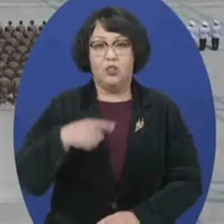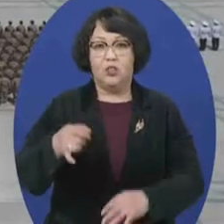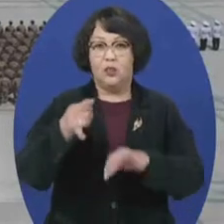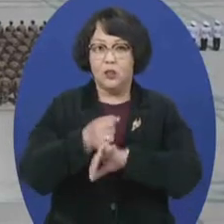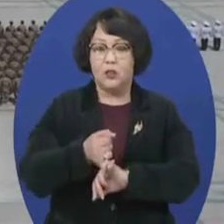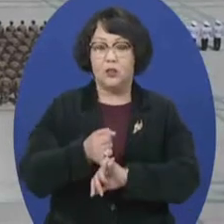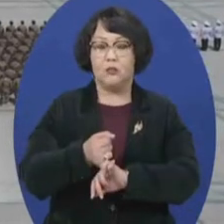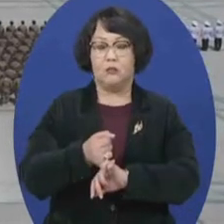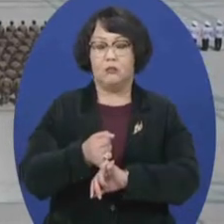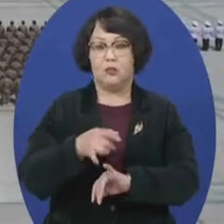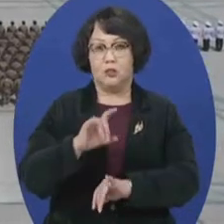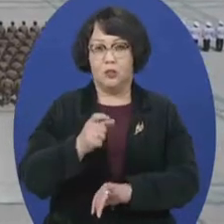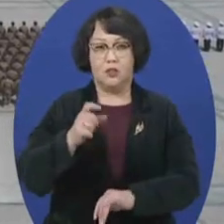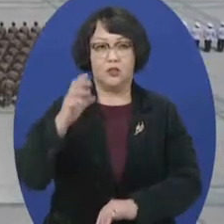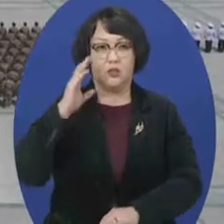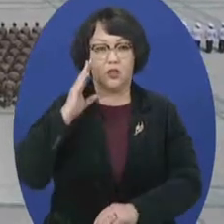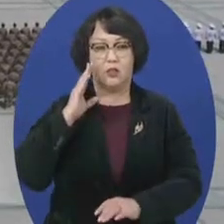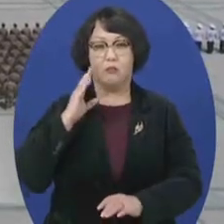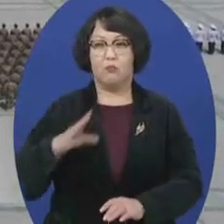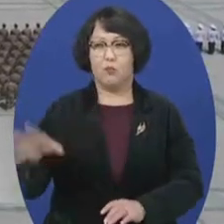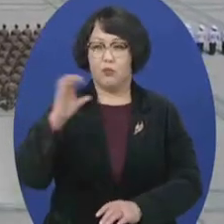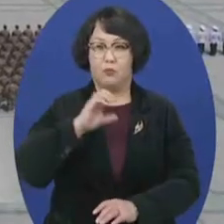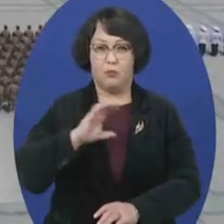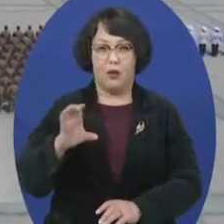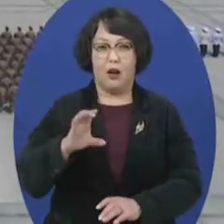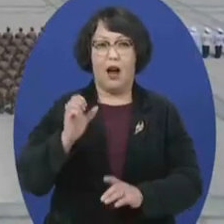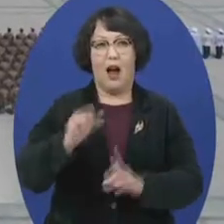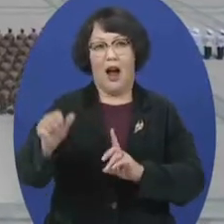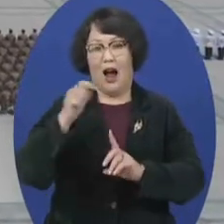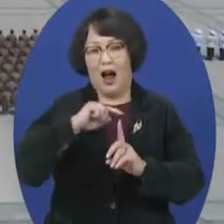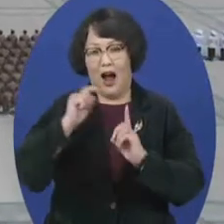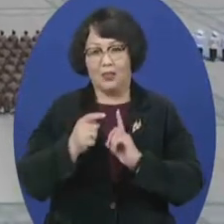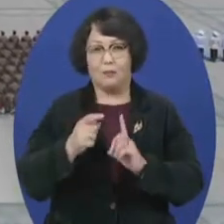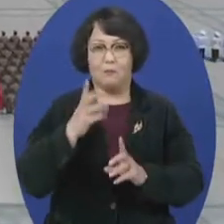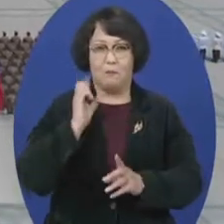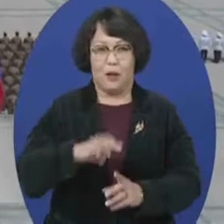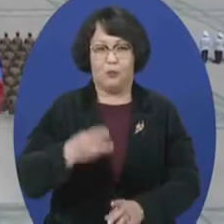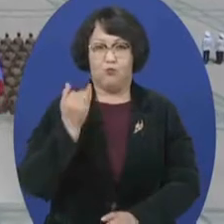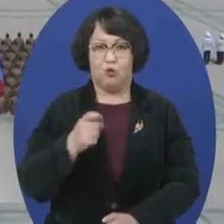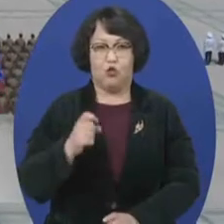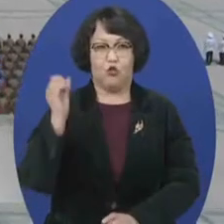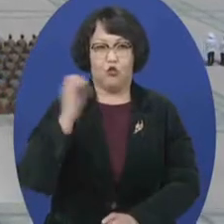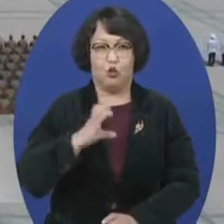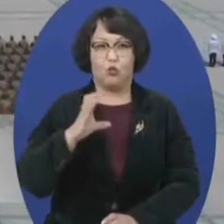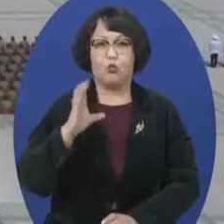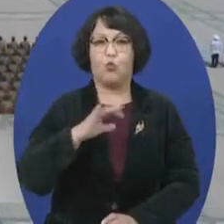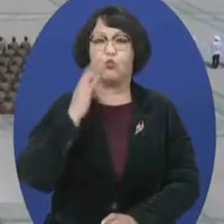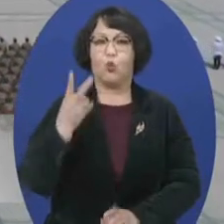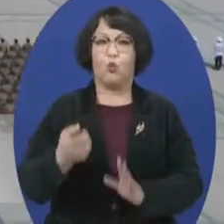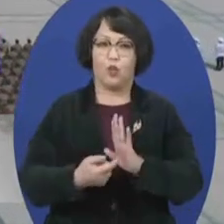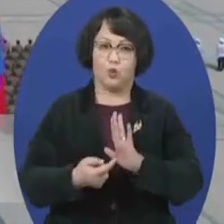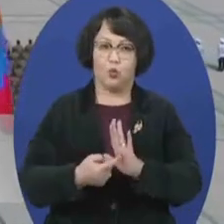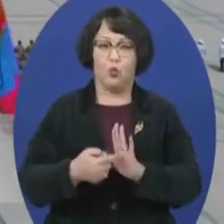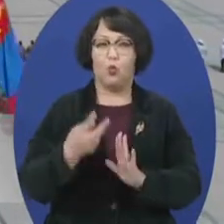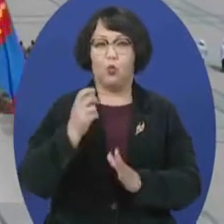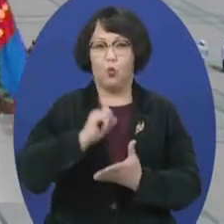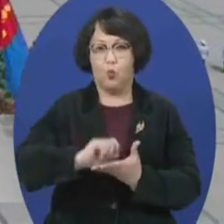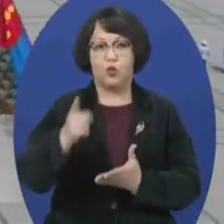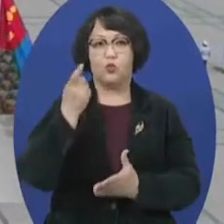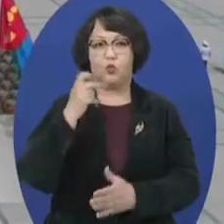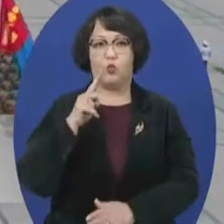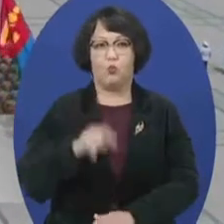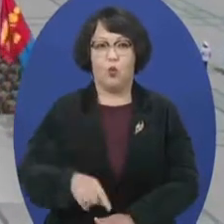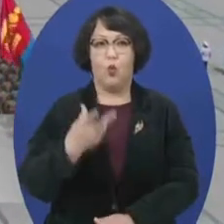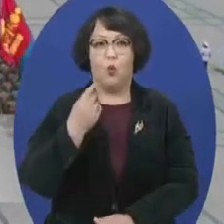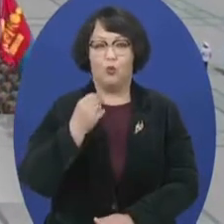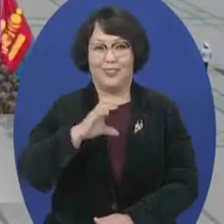бол зэвсэгт хүчний батвих ард тал ёс суртахууны үндэс суурь болдог гэж би боддог хөө. Тэд